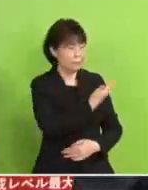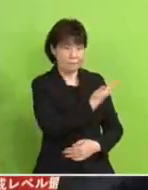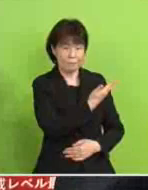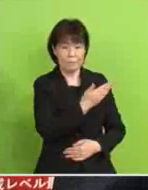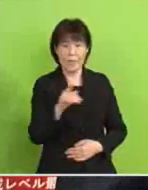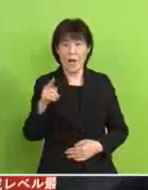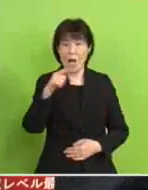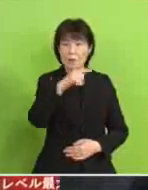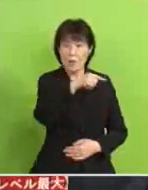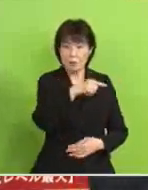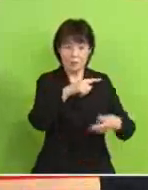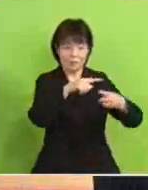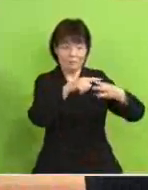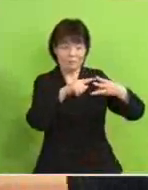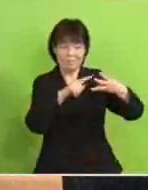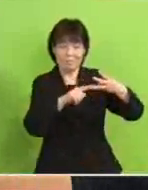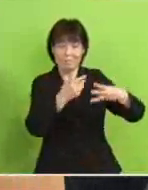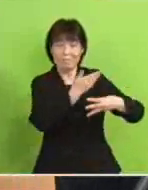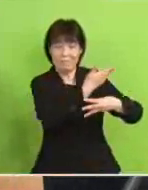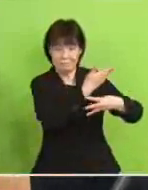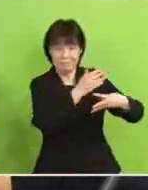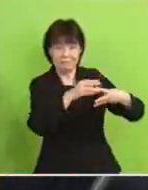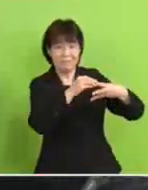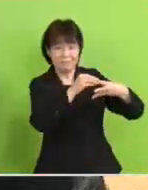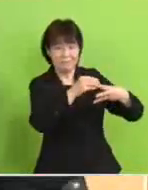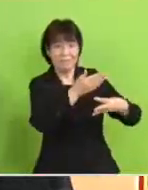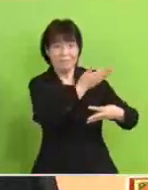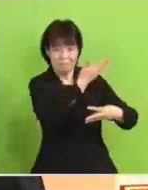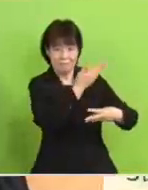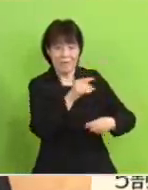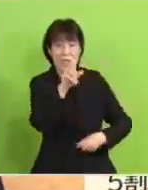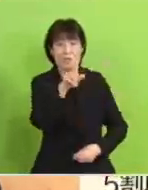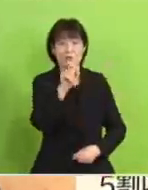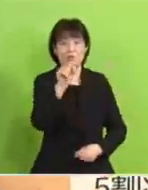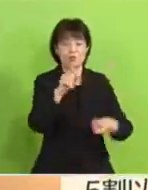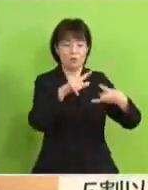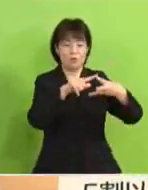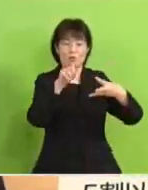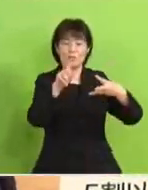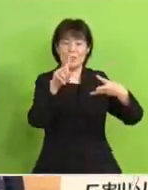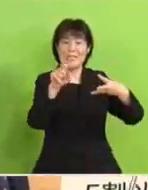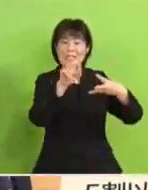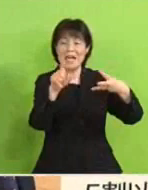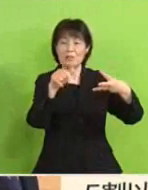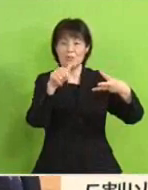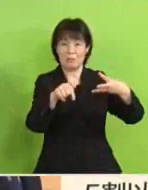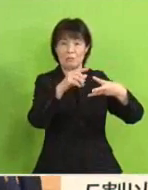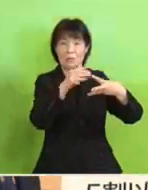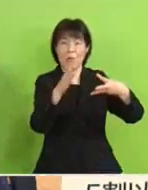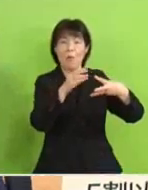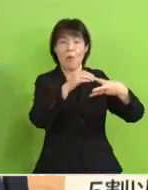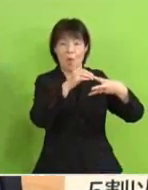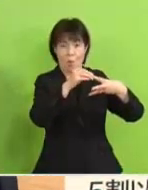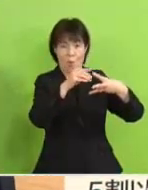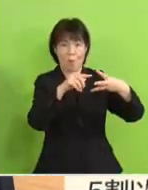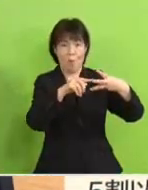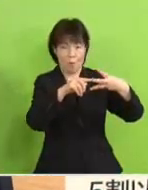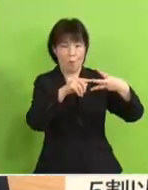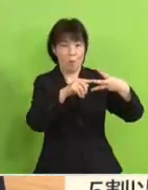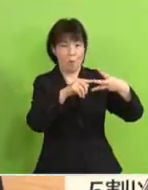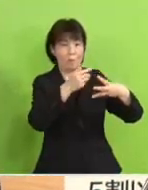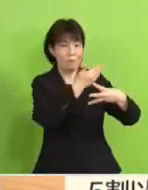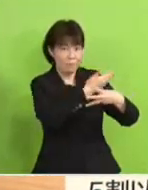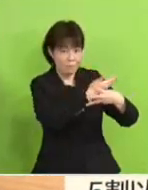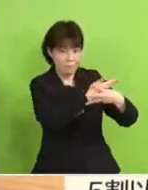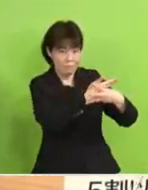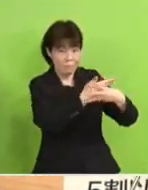ずこのグラフでございますが、まずここが11月の下旬の頃でございます。